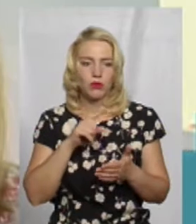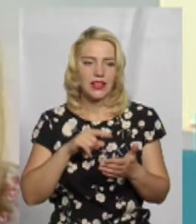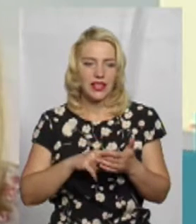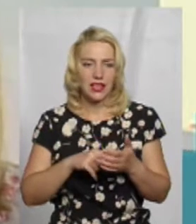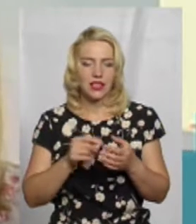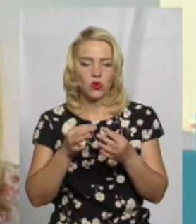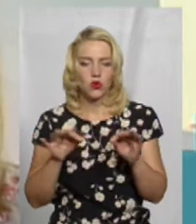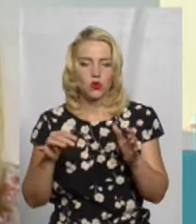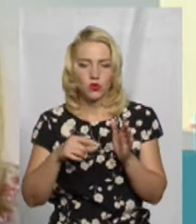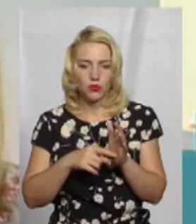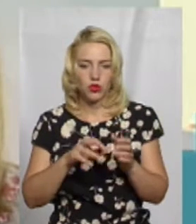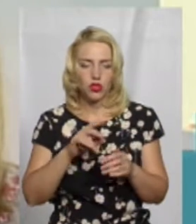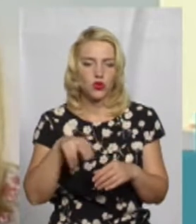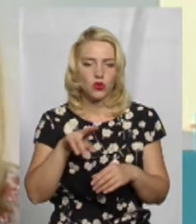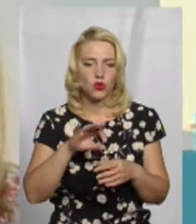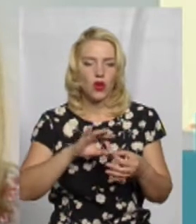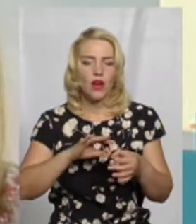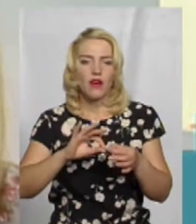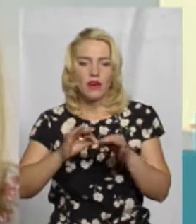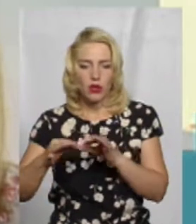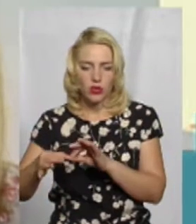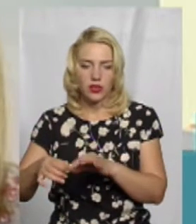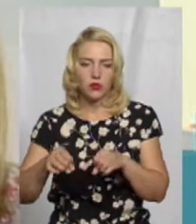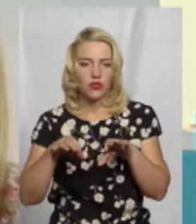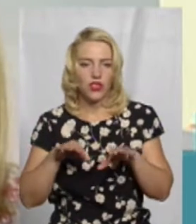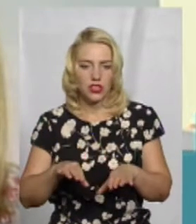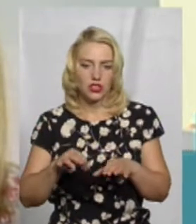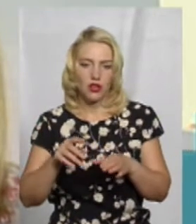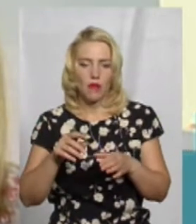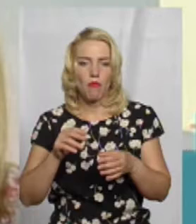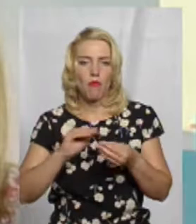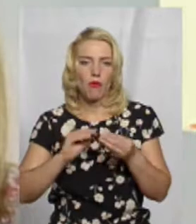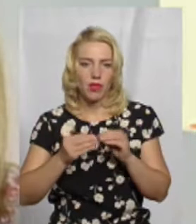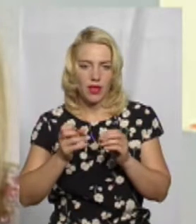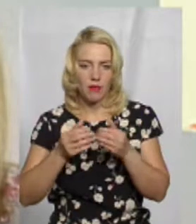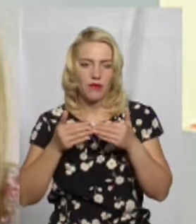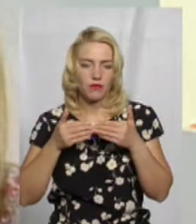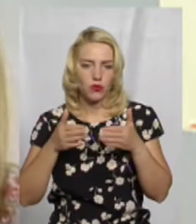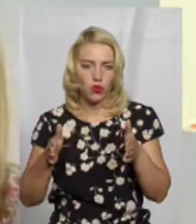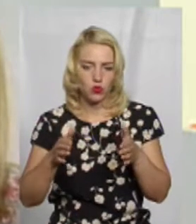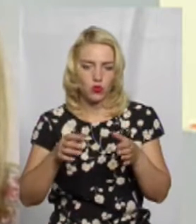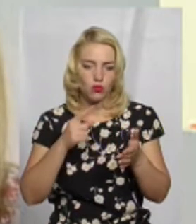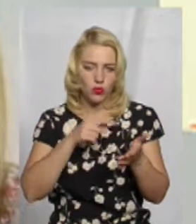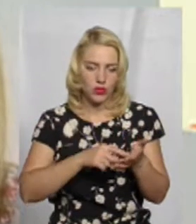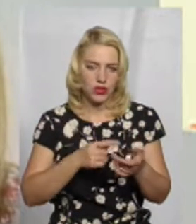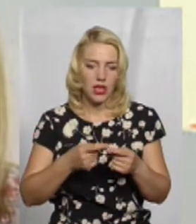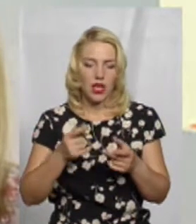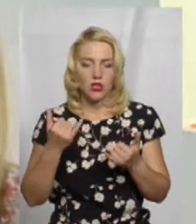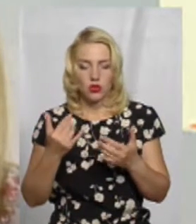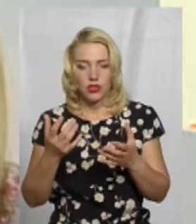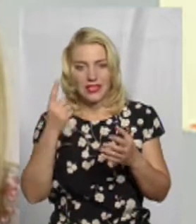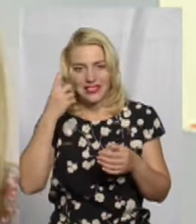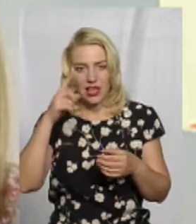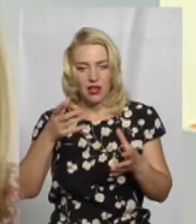алгоритму вирішення тої чи іншої проблеми саме по доступності. Сьогодні вони ці знання отримали, отримали брошури,